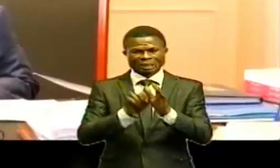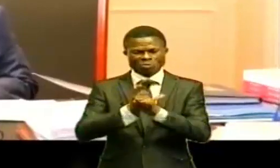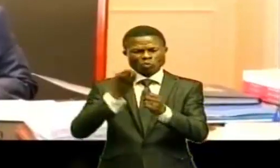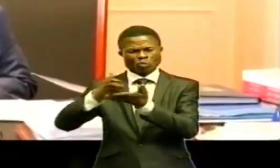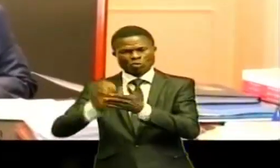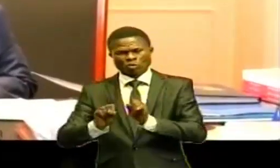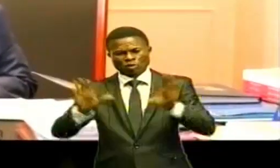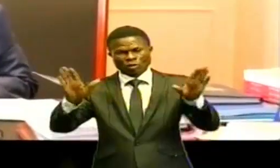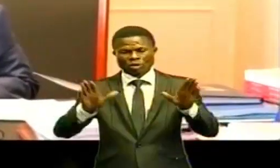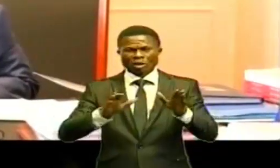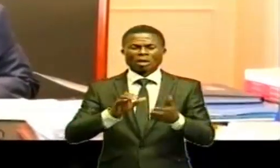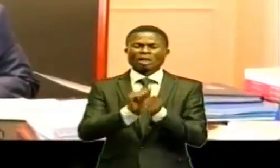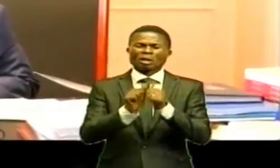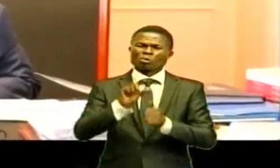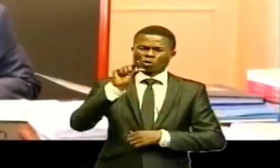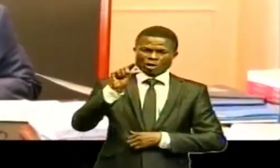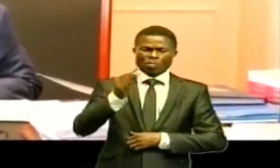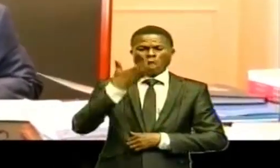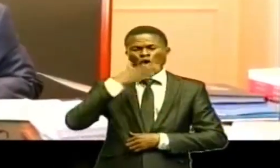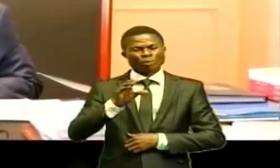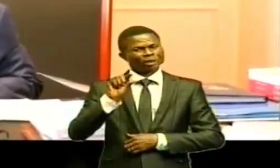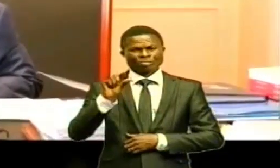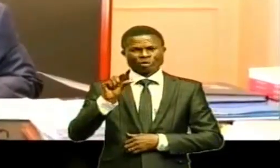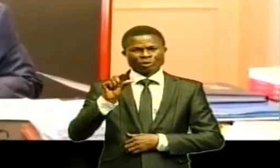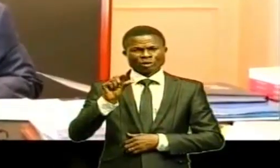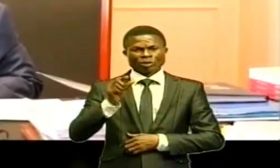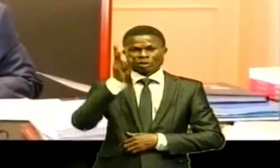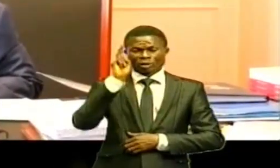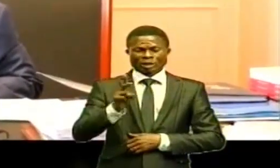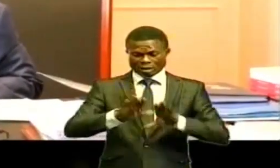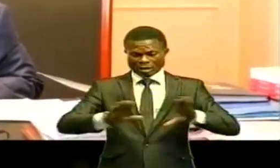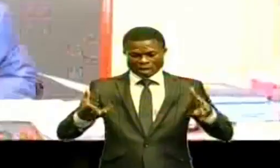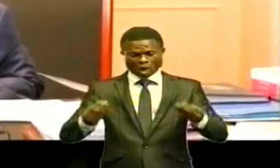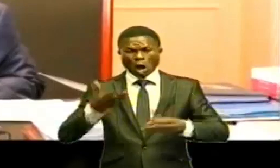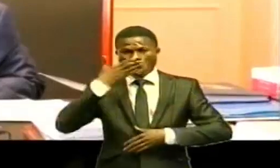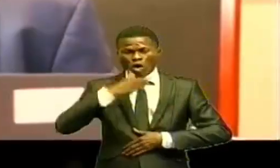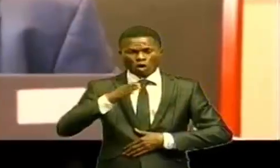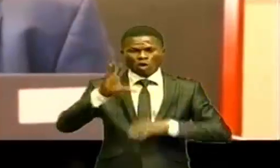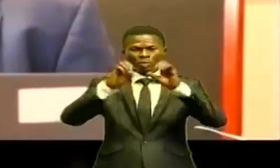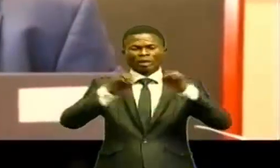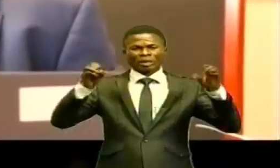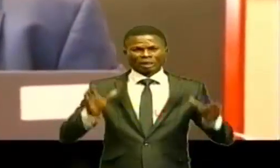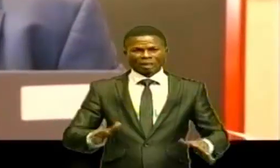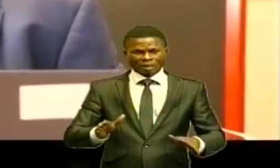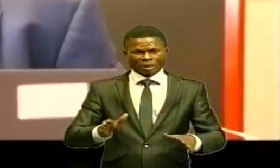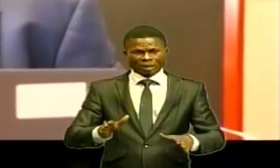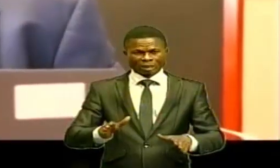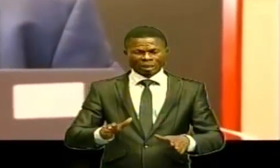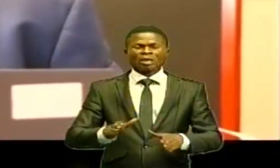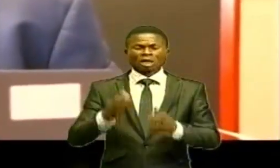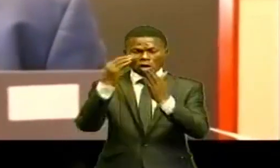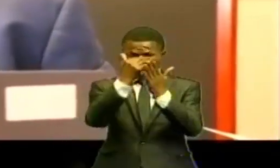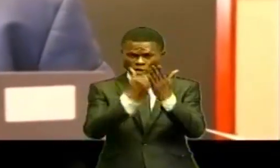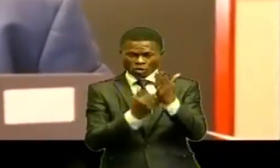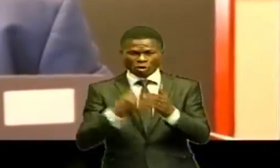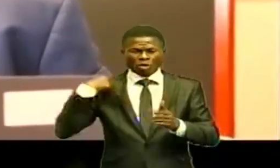contamination, mais de faibles cas d'hospitalisation. 200 lits de l'hôpital du Cinquantenaire ont ainsi été réquisitionnés par